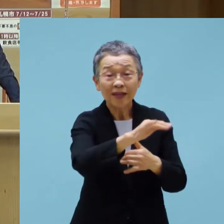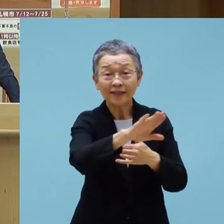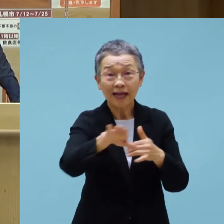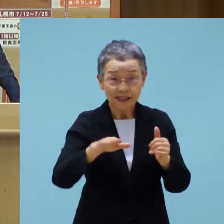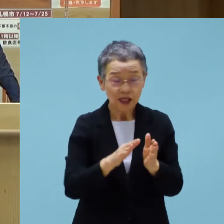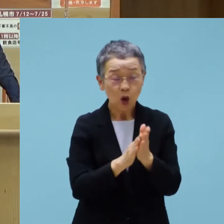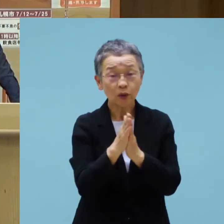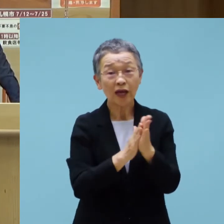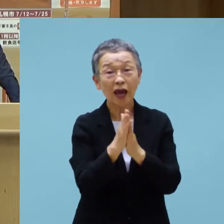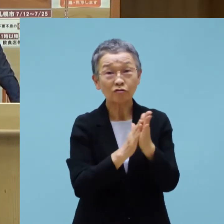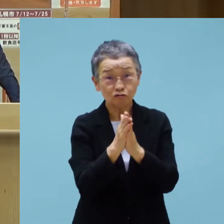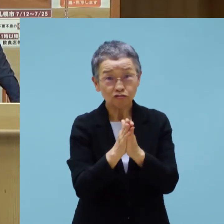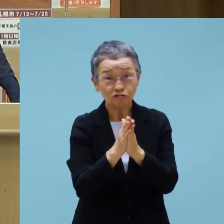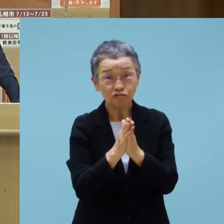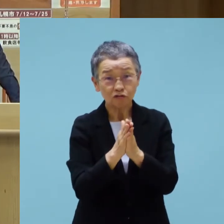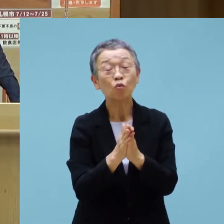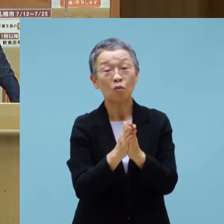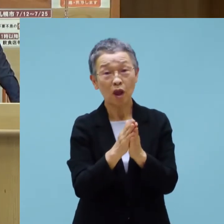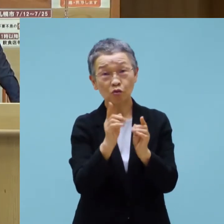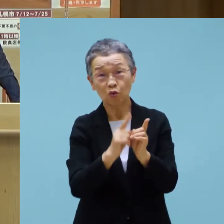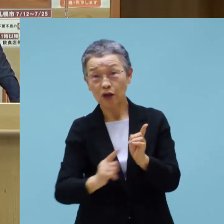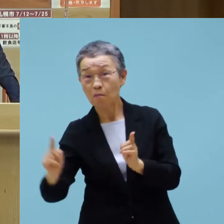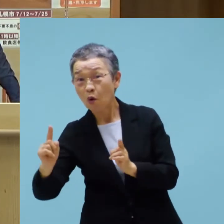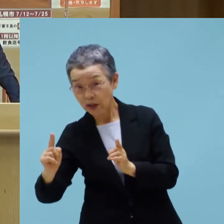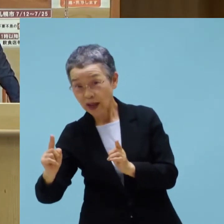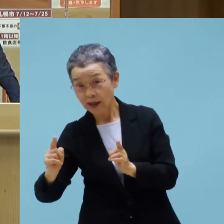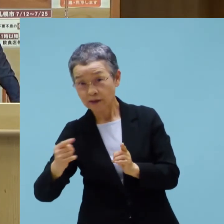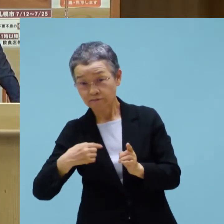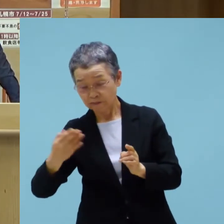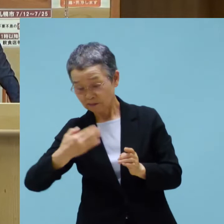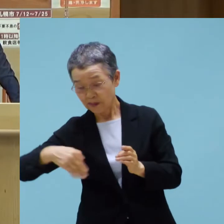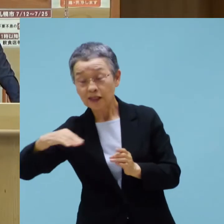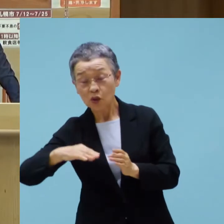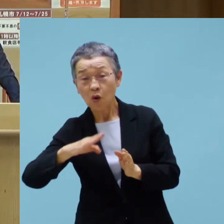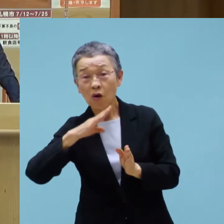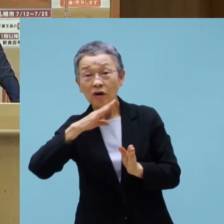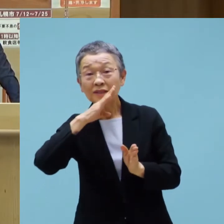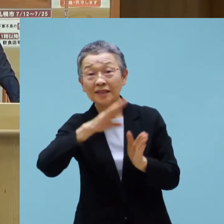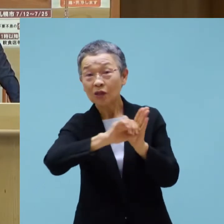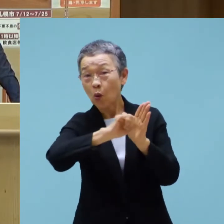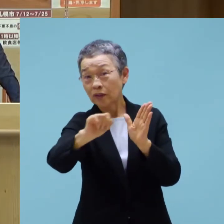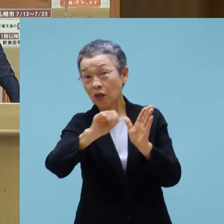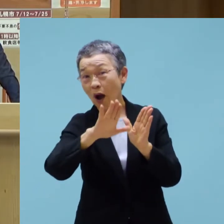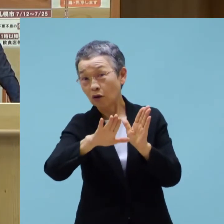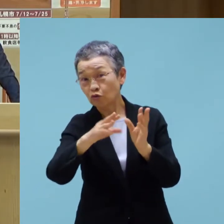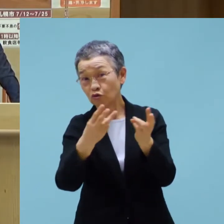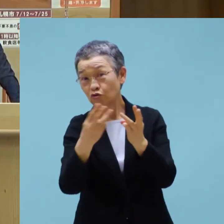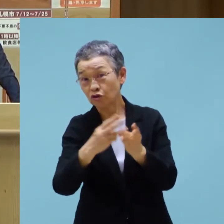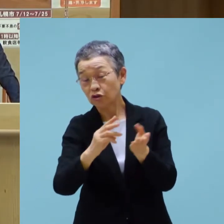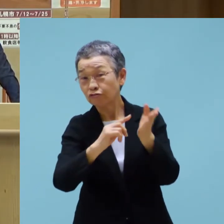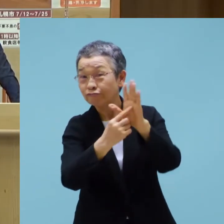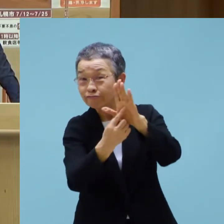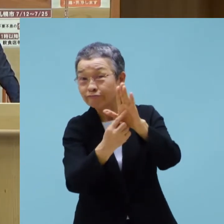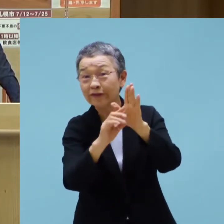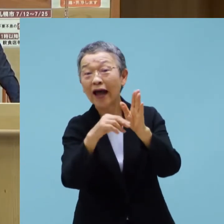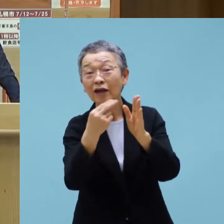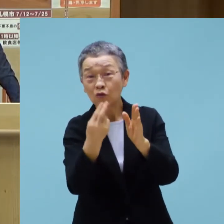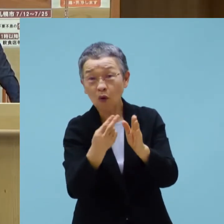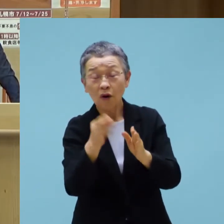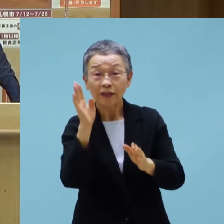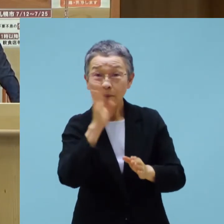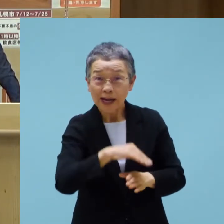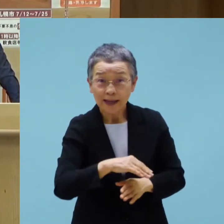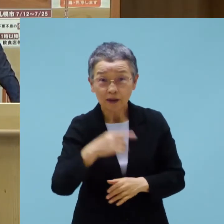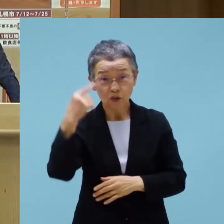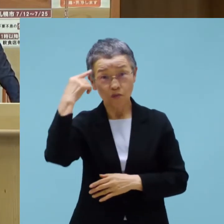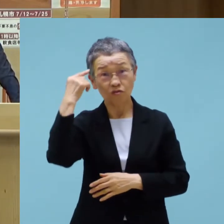めている以上、実効性をあるそういう数字を達成しないとやっぱりこうずっこけてしまうようなところがあると思います。その辺の今回